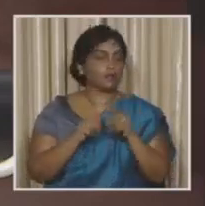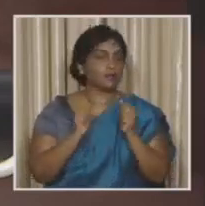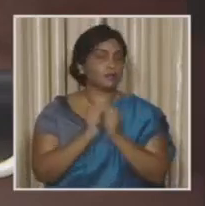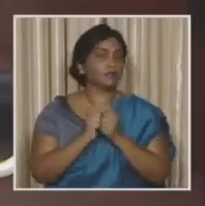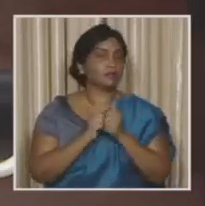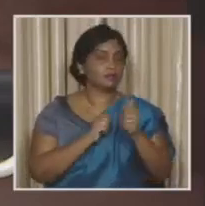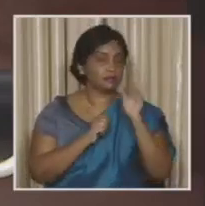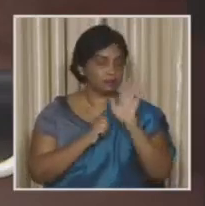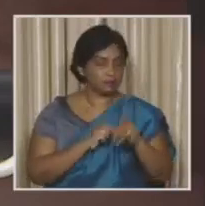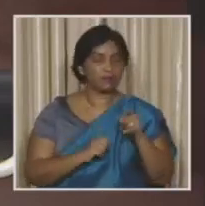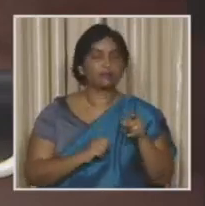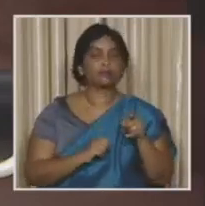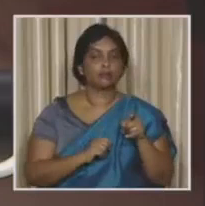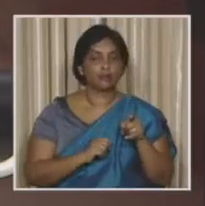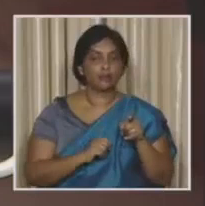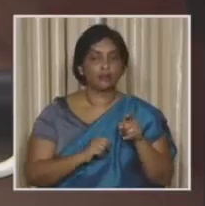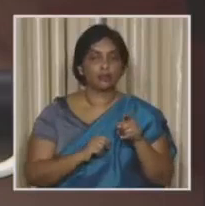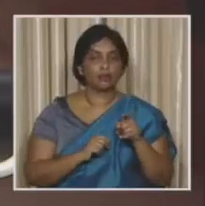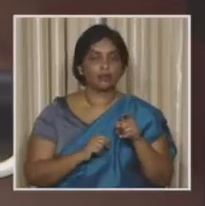කටයුතු කරන්නේ